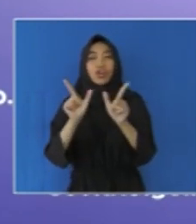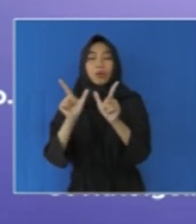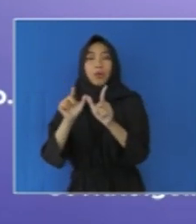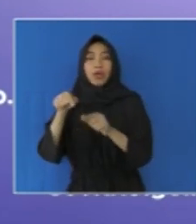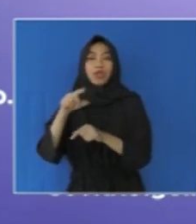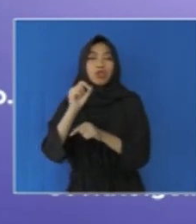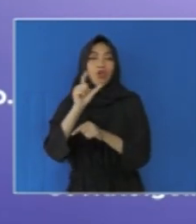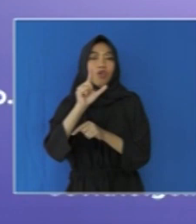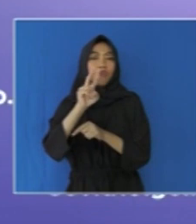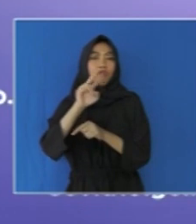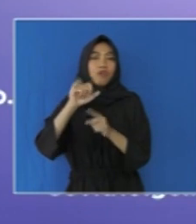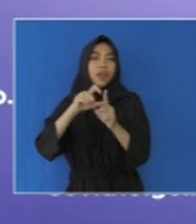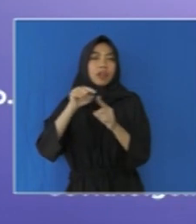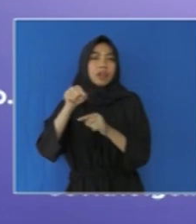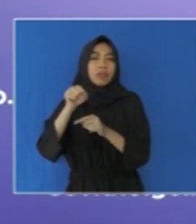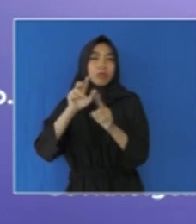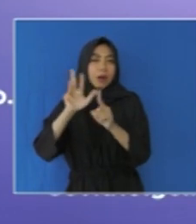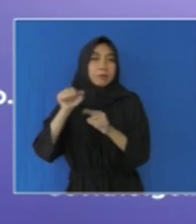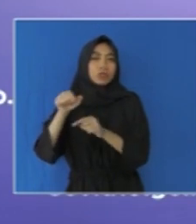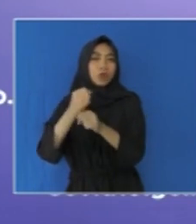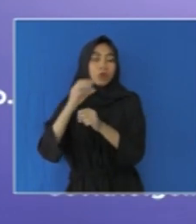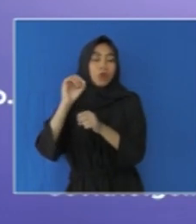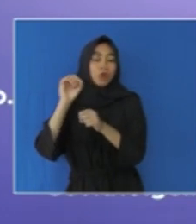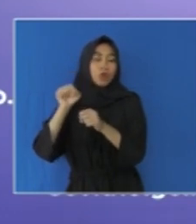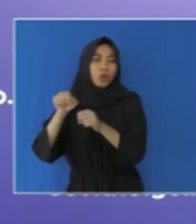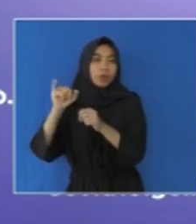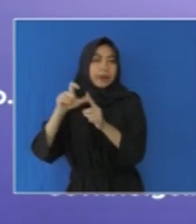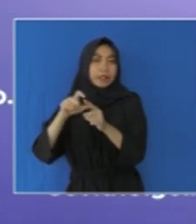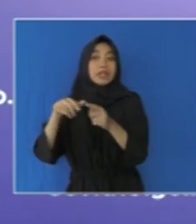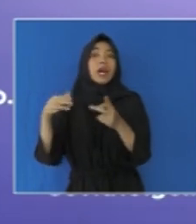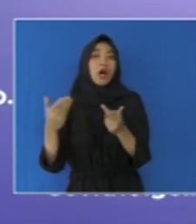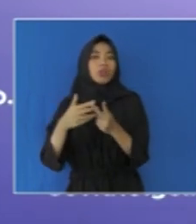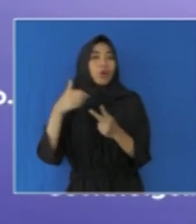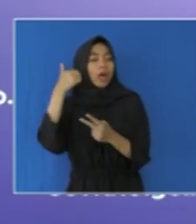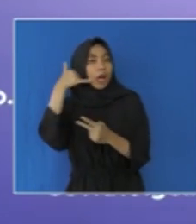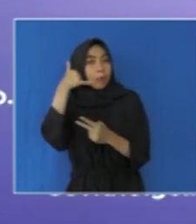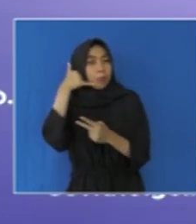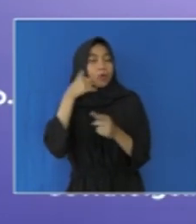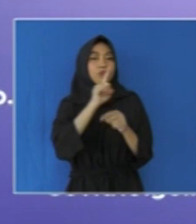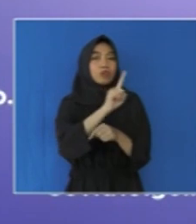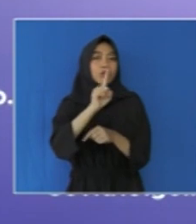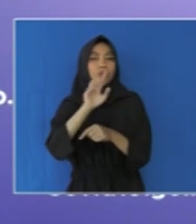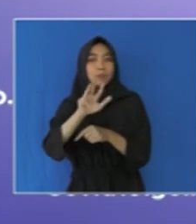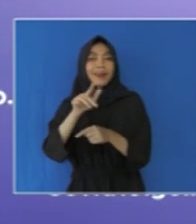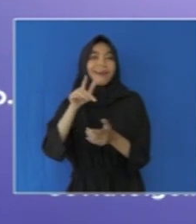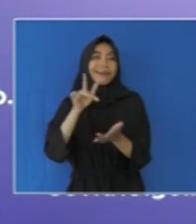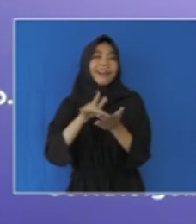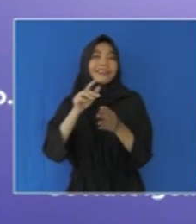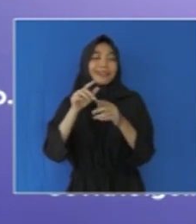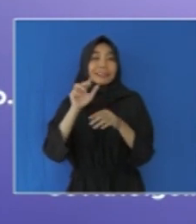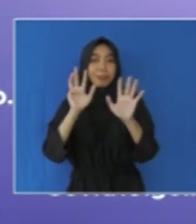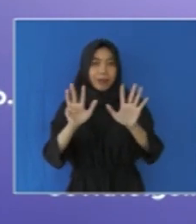covert 19 dot.id hotline 119 extension 9